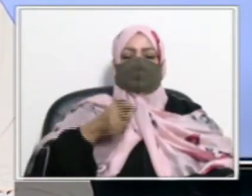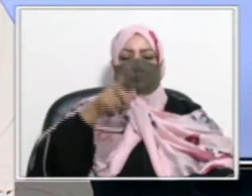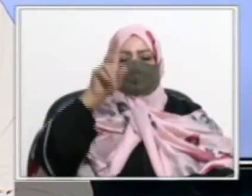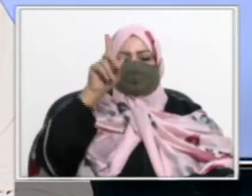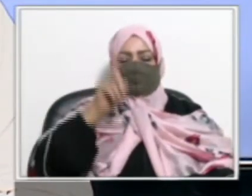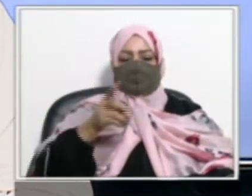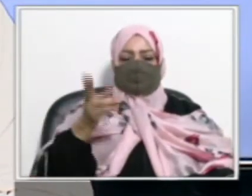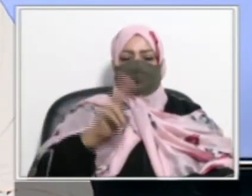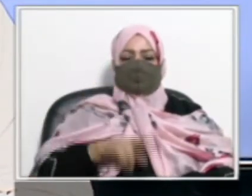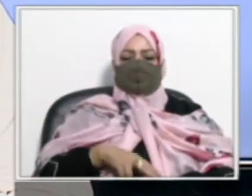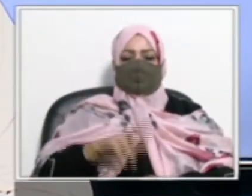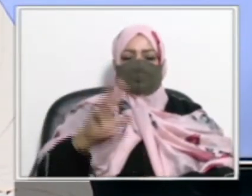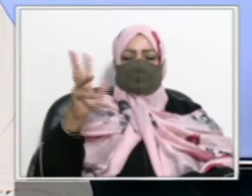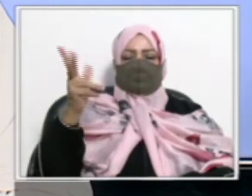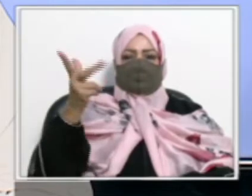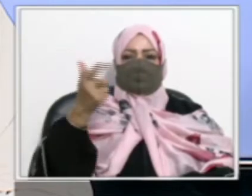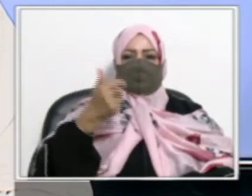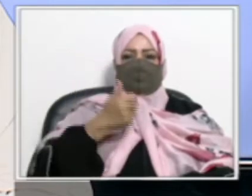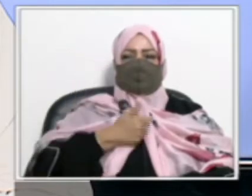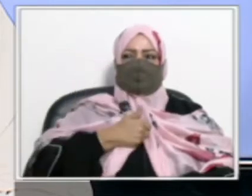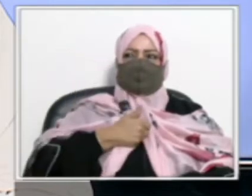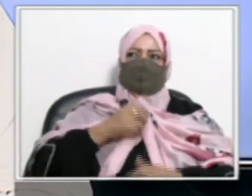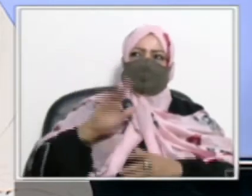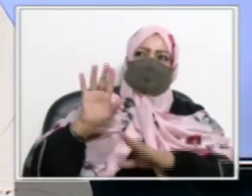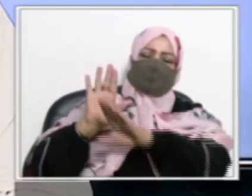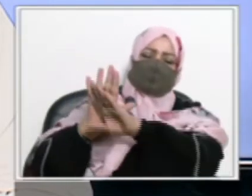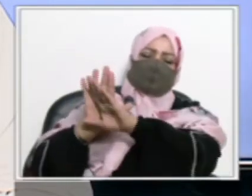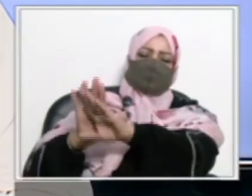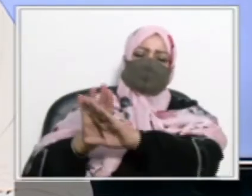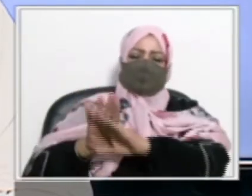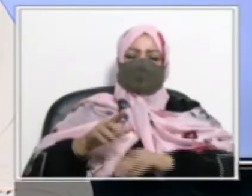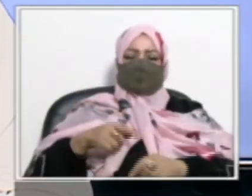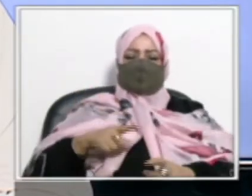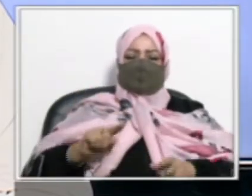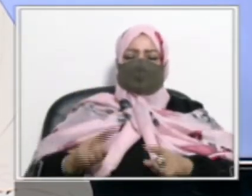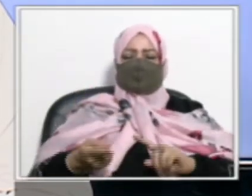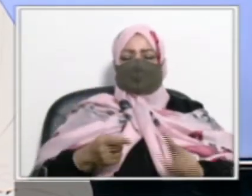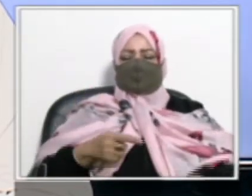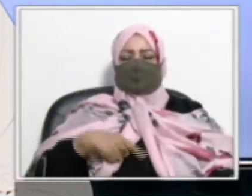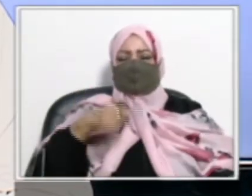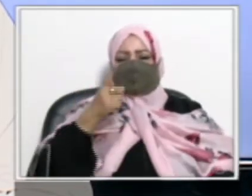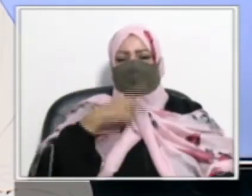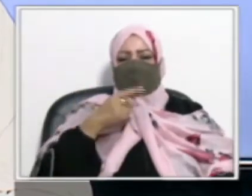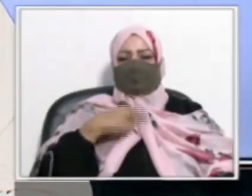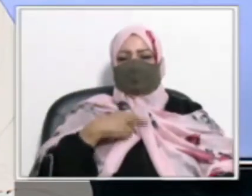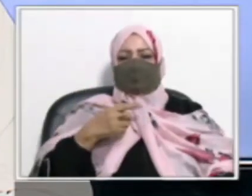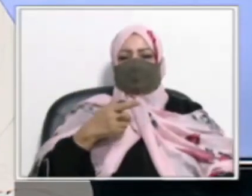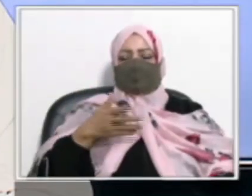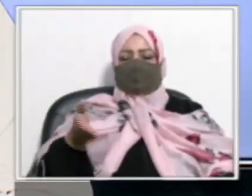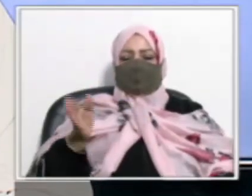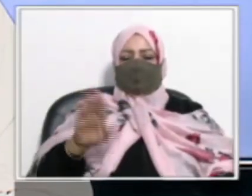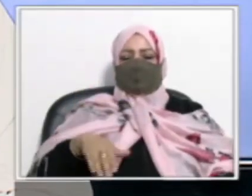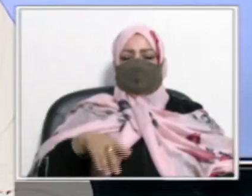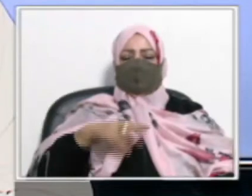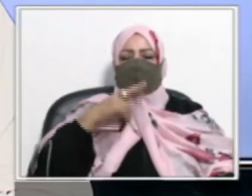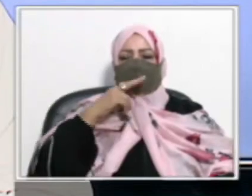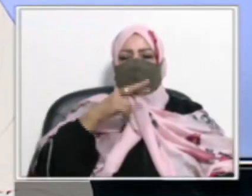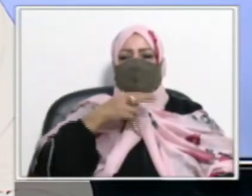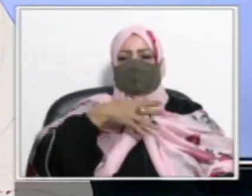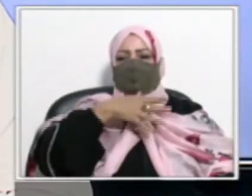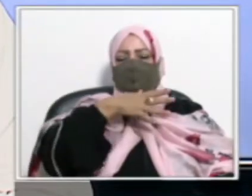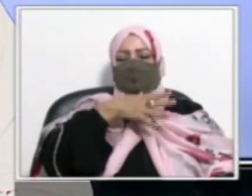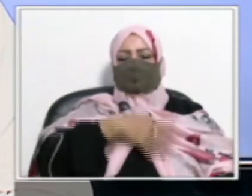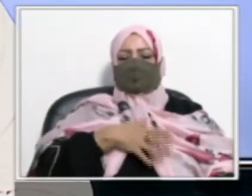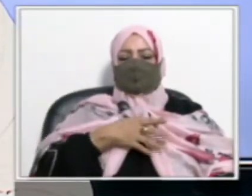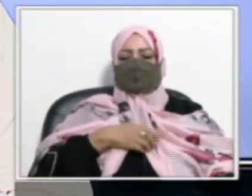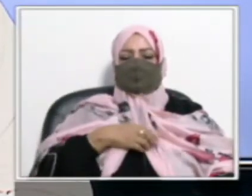عنه صلى الله عليه وسلم في ختام تشهده. إذا انتهى الإنسان بعد في